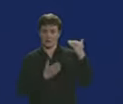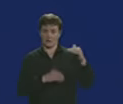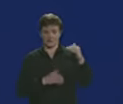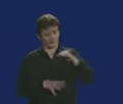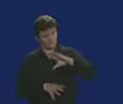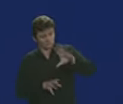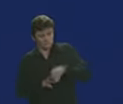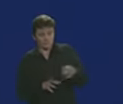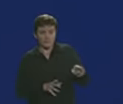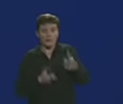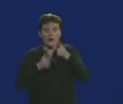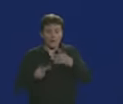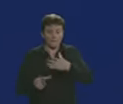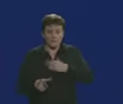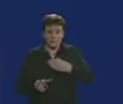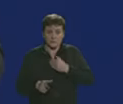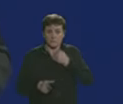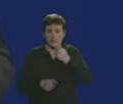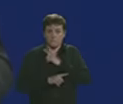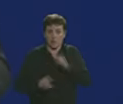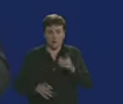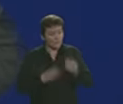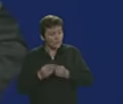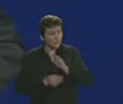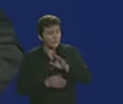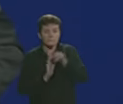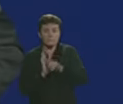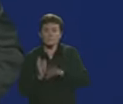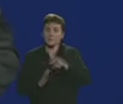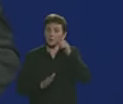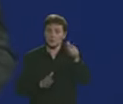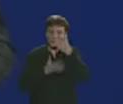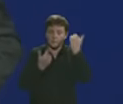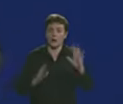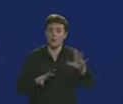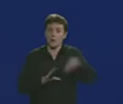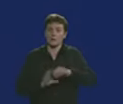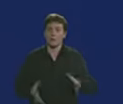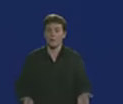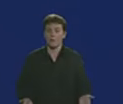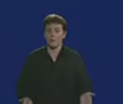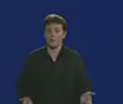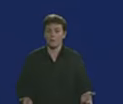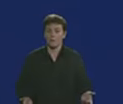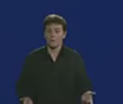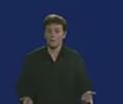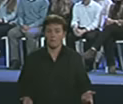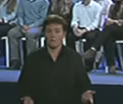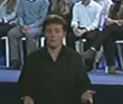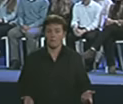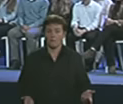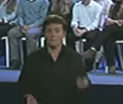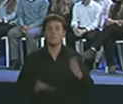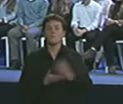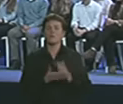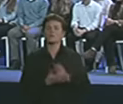quelqu'un qui ne parle pas français et qui ne connaît pas les valeurs de la République. J'aimerais qu'on m'explique ce qu'il y a d'humaniste dans le